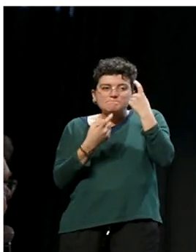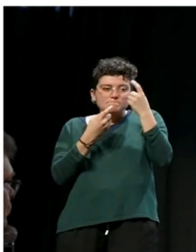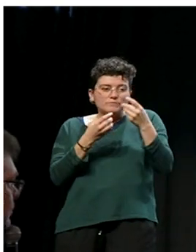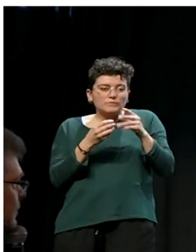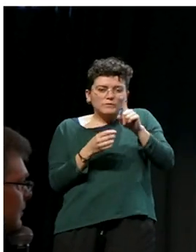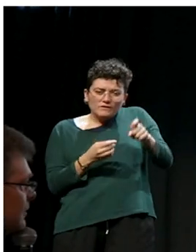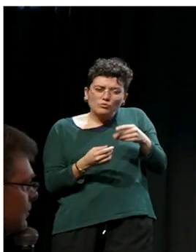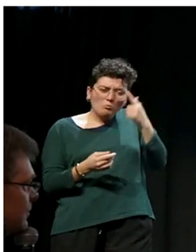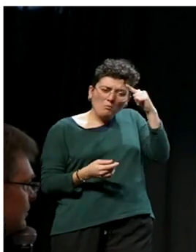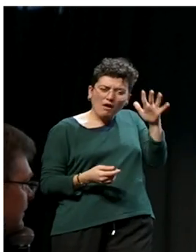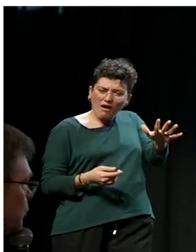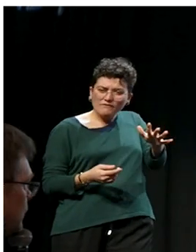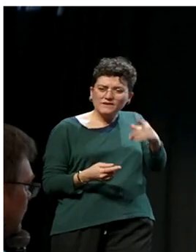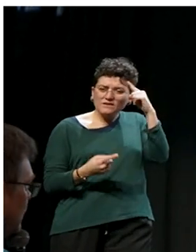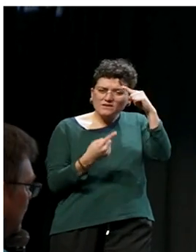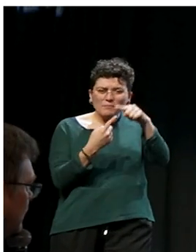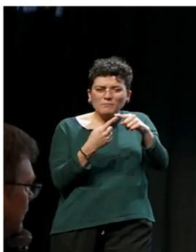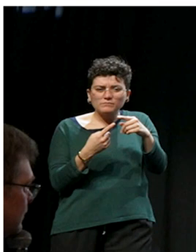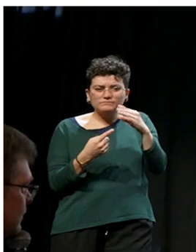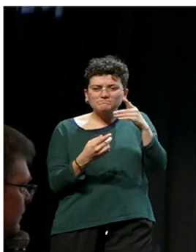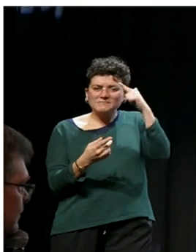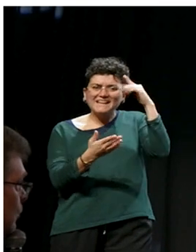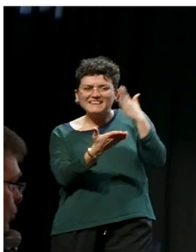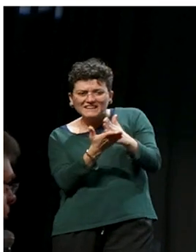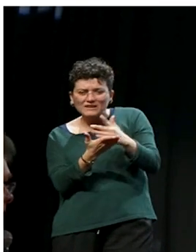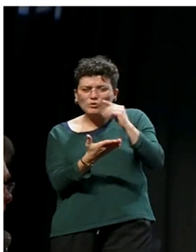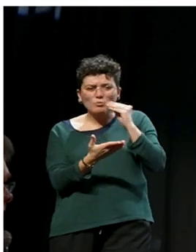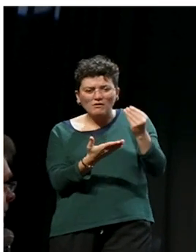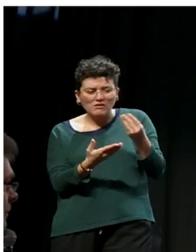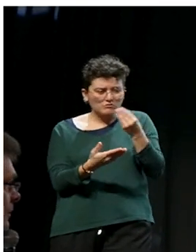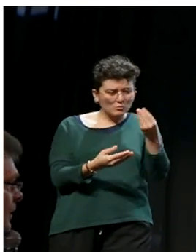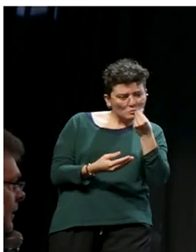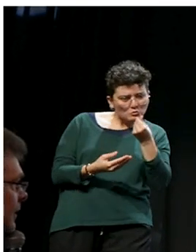éthique sur cette approche-là, leur ressenti,